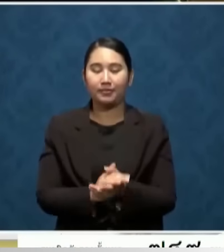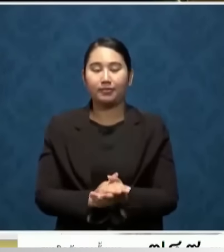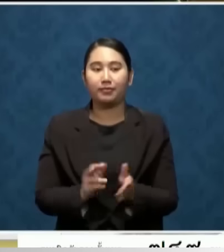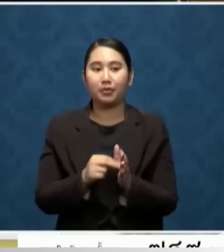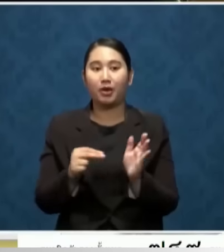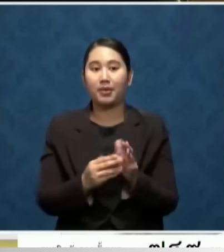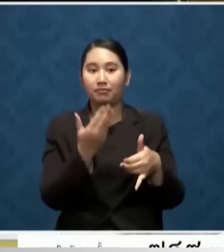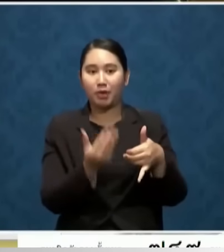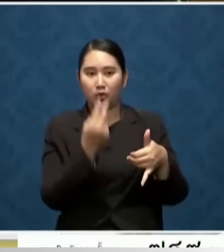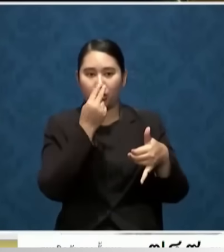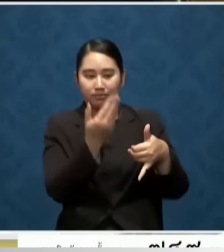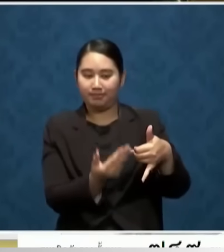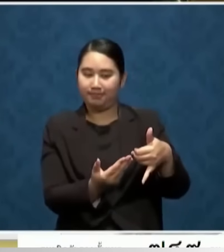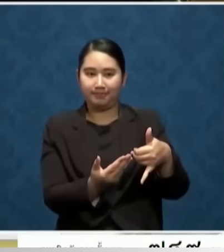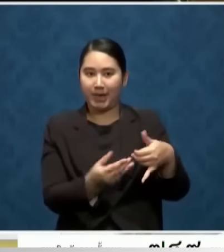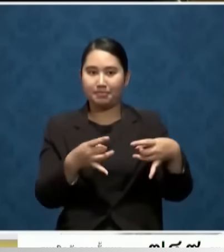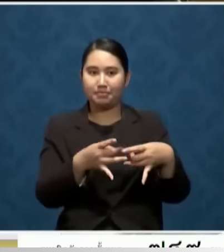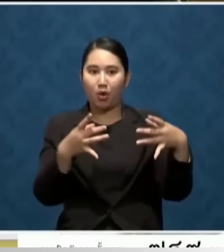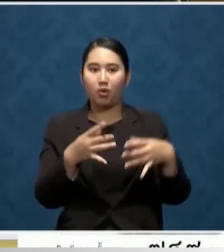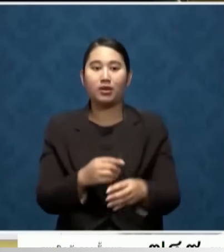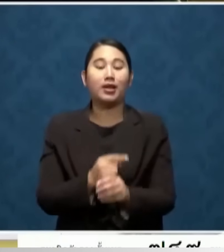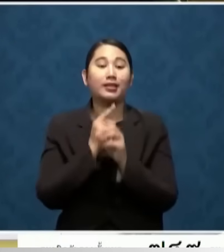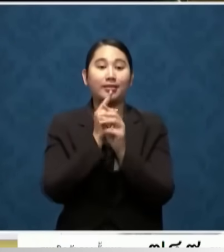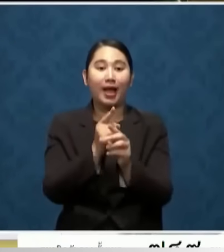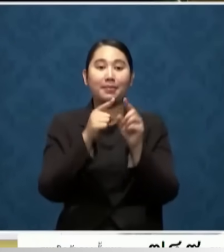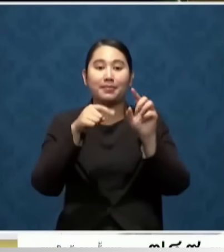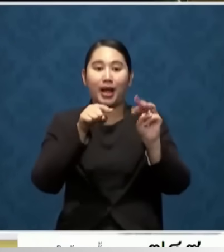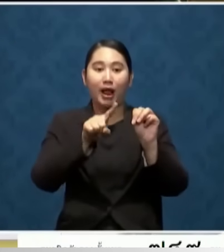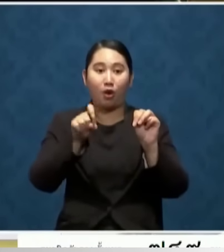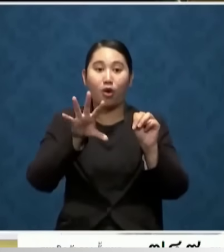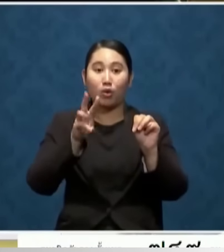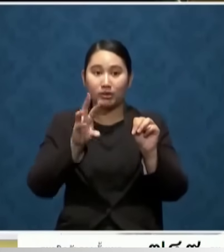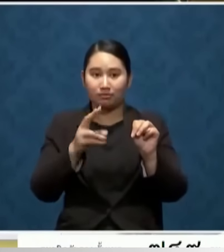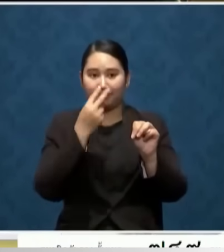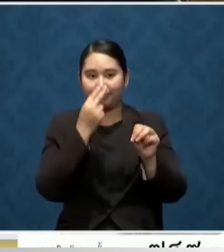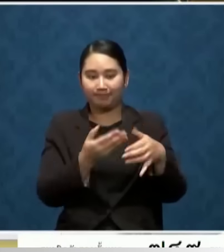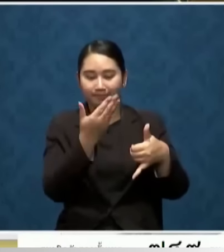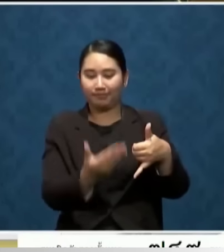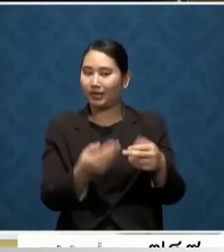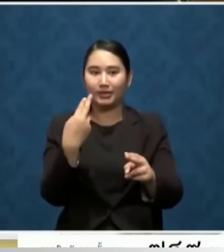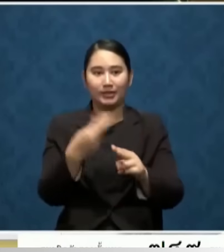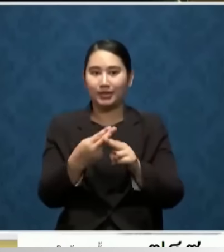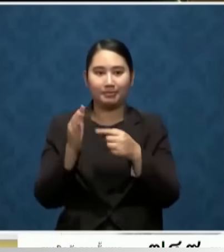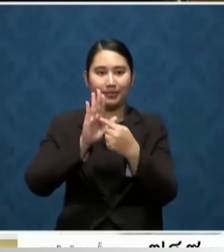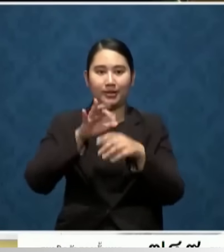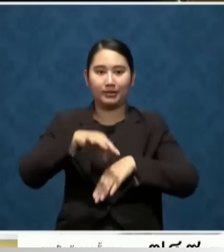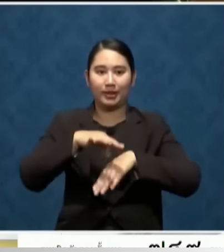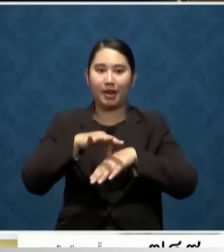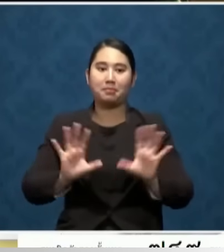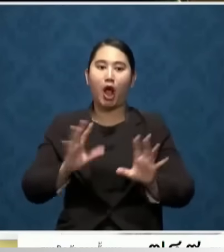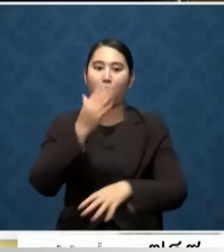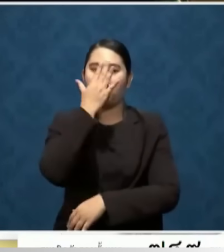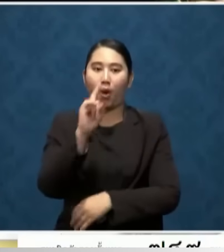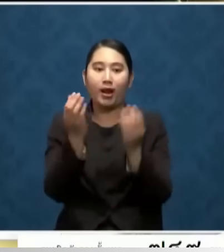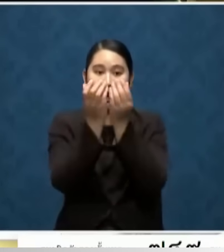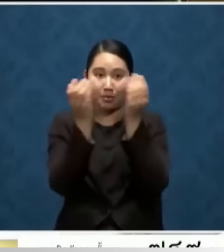ณีที่ขาดคุณสมบัติตามมาตรา160แล้วจึงเป็นบุคคลที่ไม่อาจได้รับการเสนอชื่อเป็นนายกได้เพราะขัดต่อรัฐ